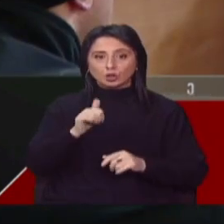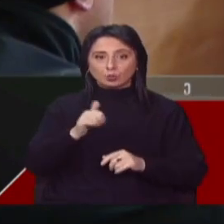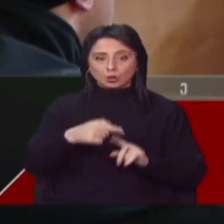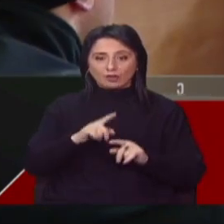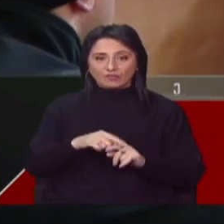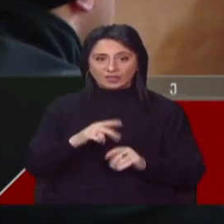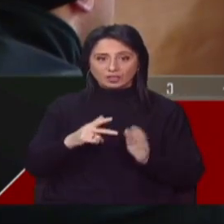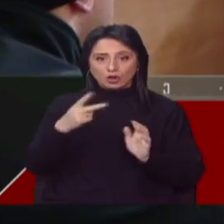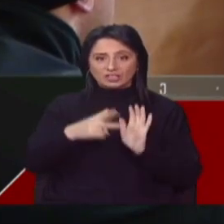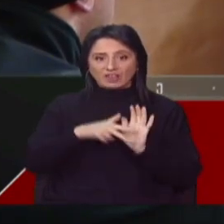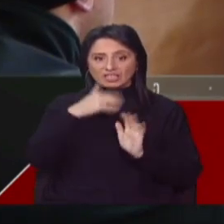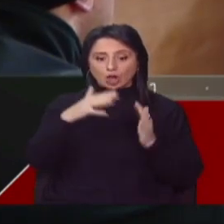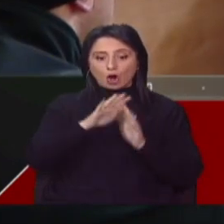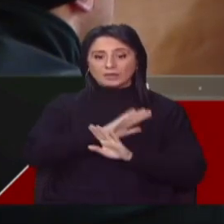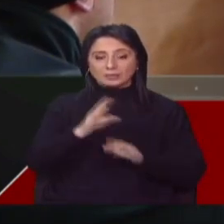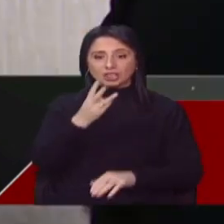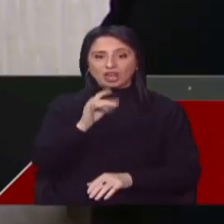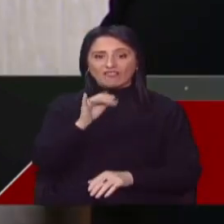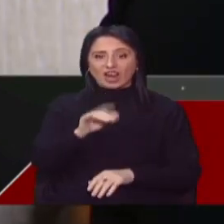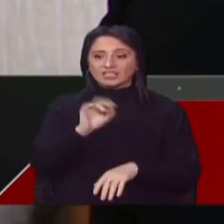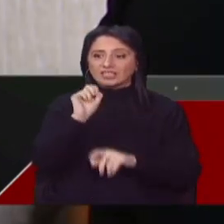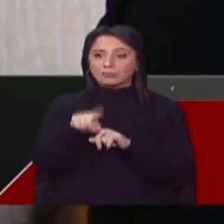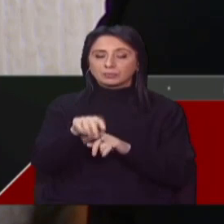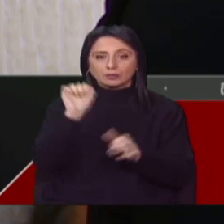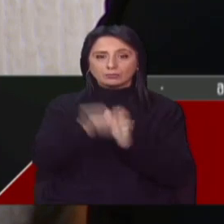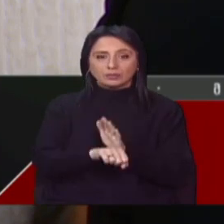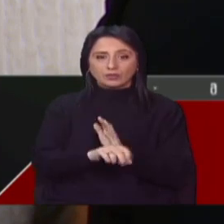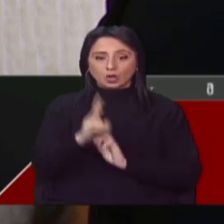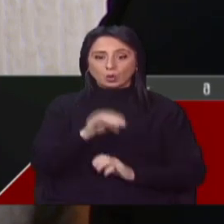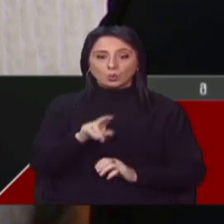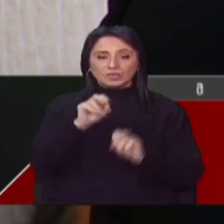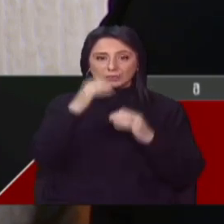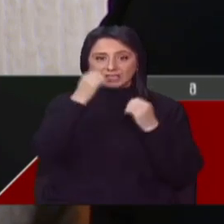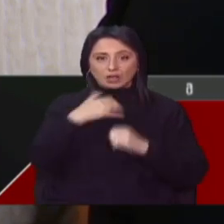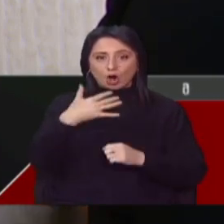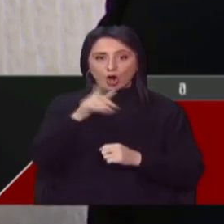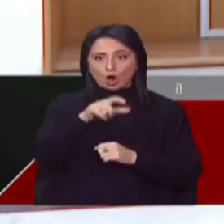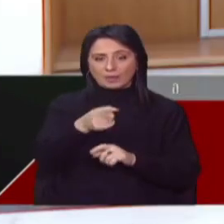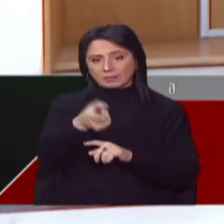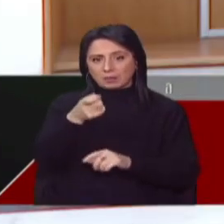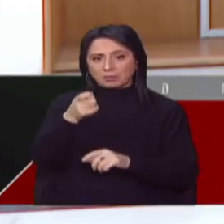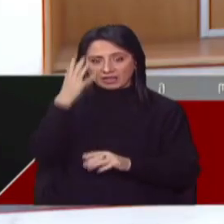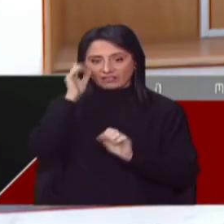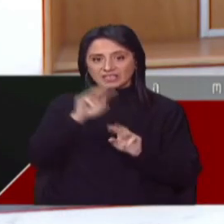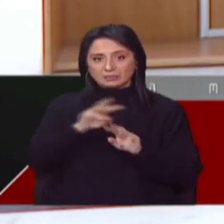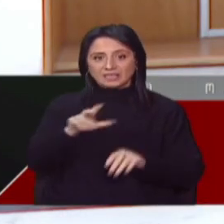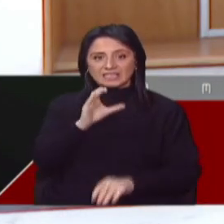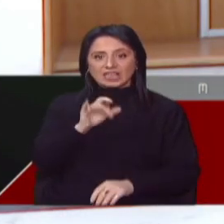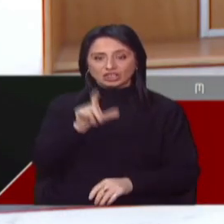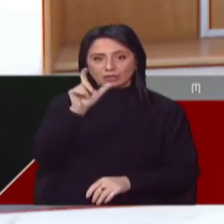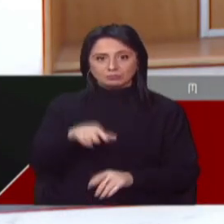გაიცა 2008 წლის აგვისტოს ომის შემდეგ შავაძის ლიკვიდაციის დავალება და როგორ მოკლეს კუდ-ის სპეცრაზმელებმა 50-მდე გასროლი თავდაცვის სამინისტროს